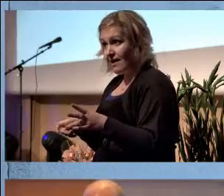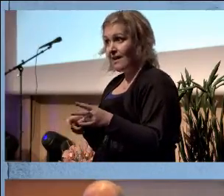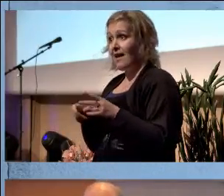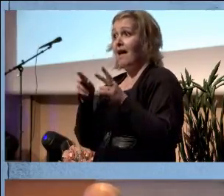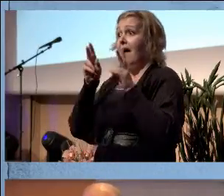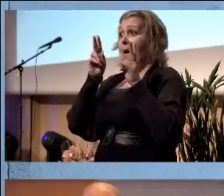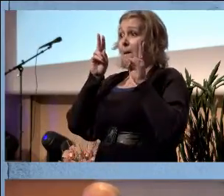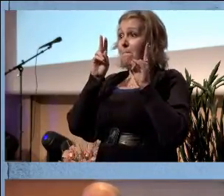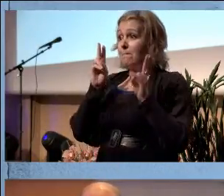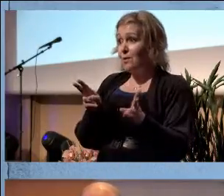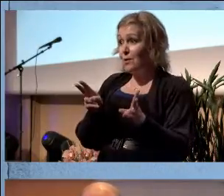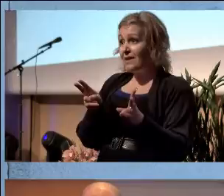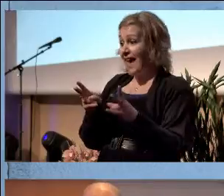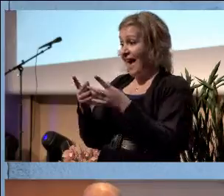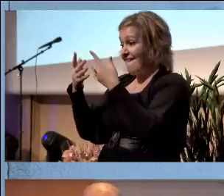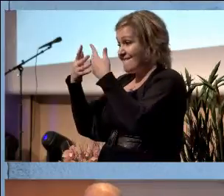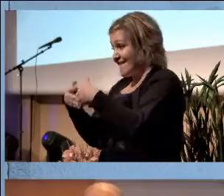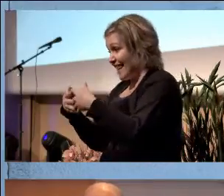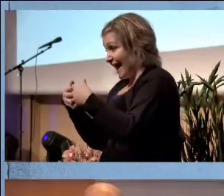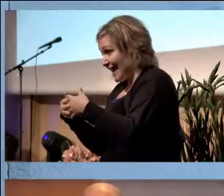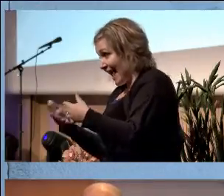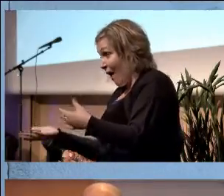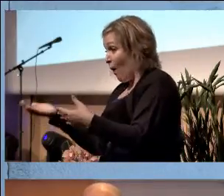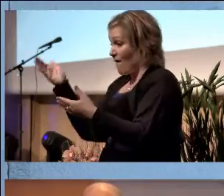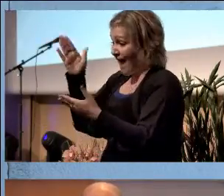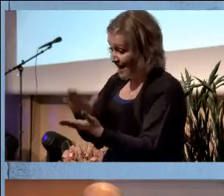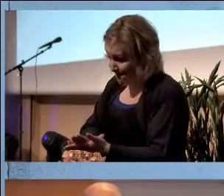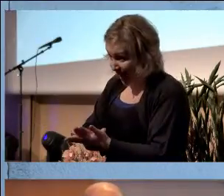Bruker virkerne å være med?